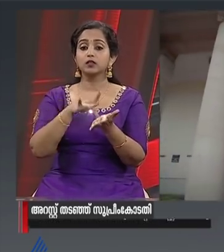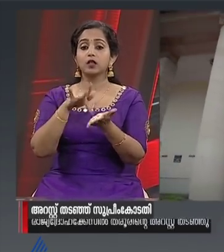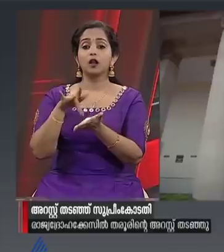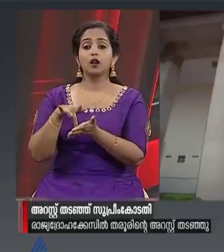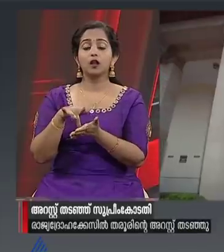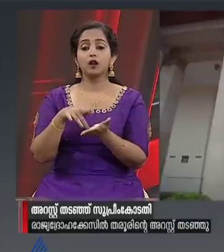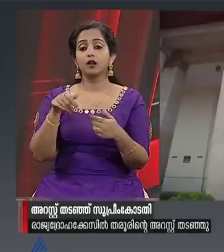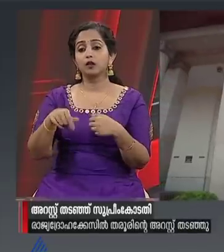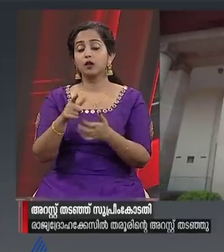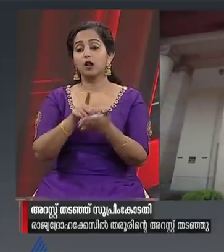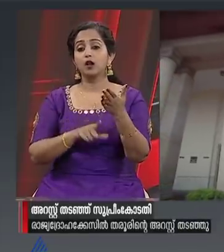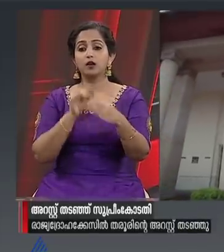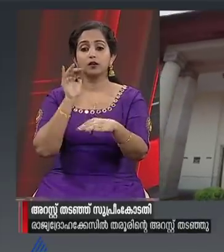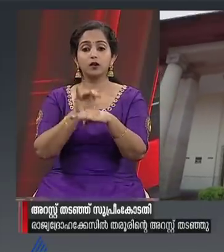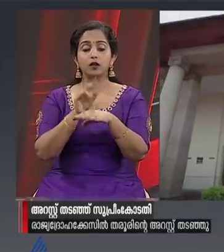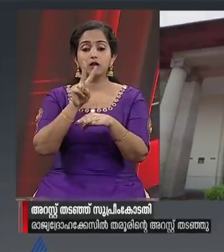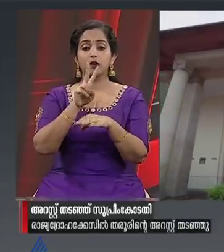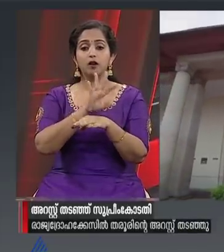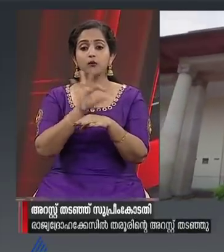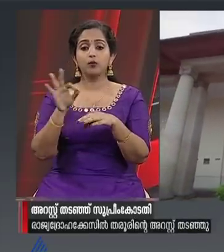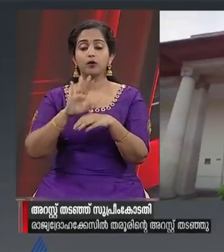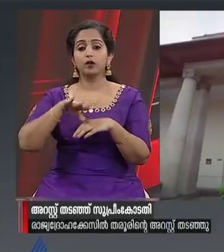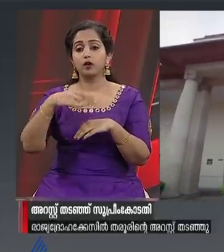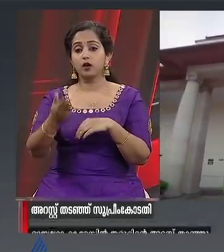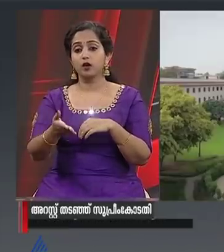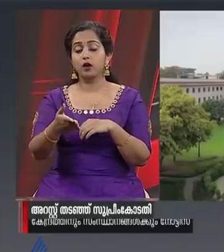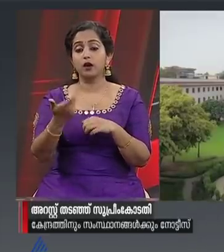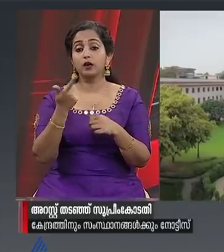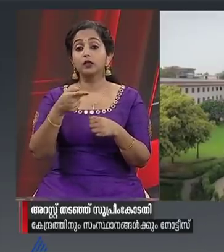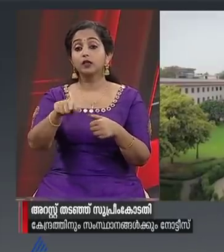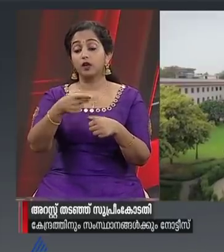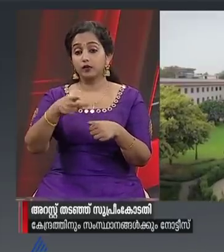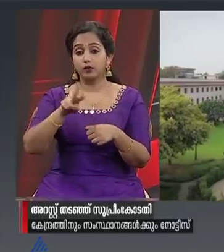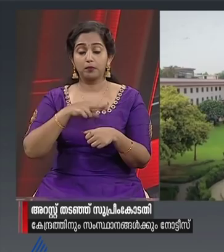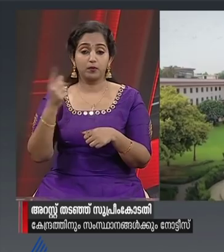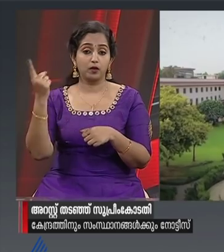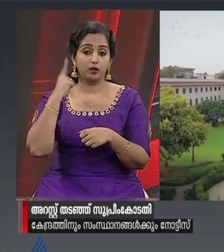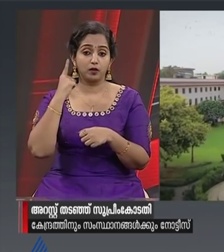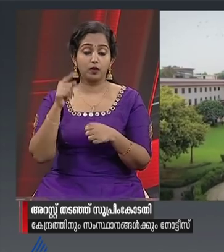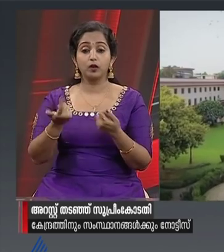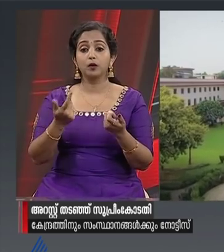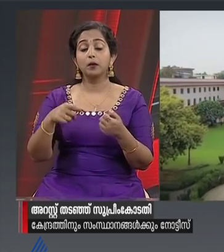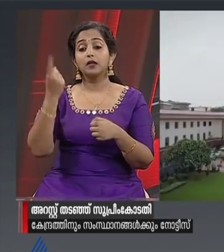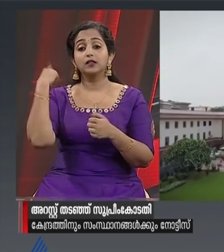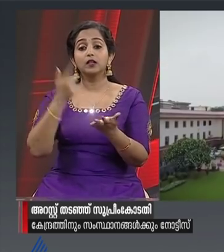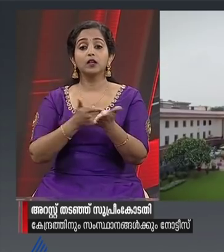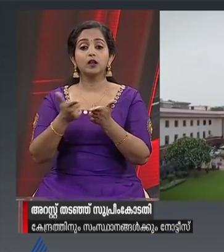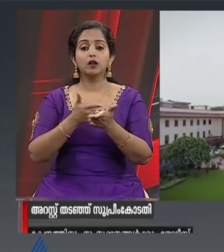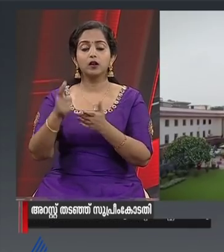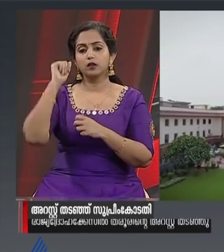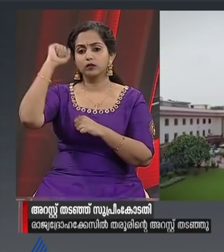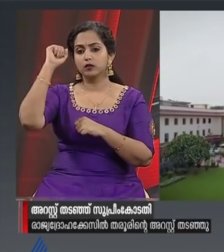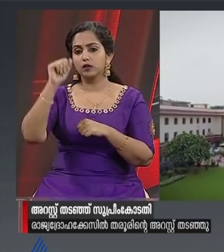2 ആഴ്ചയ്ക്ക് ശേഷം വാദം കേൾക്കും. ട്രാക്ടർ റാലിക്കിടെ ഒരു കർഷകൻ പോലീസ് വെടിവയ്പിൽ കൊല്ലപ്പെട്ടെന്ന വിവാദ ട്വീറ്റിനെതിരെ രാജ്യദ്രോഹം,